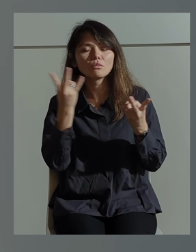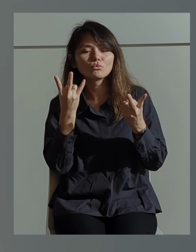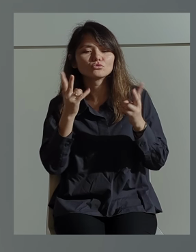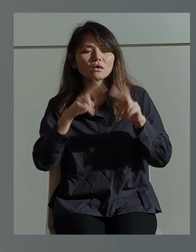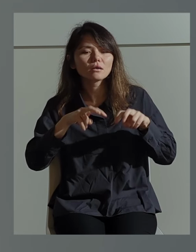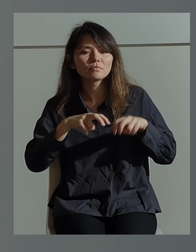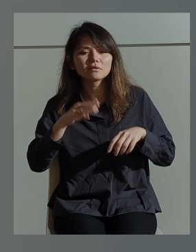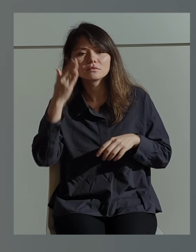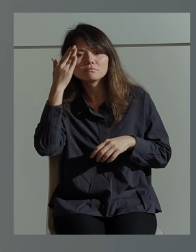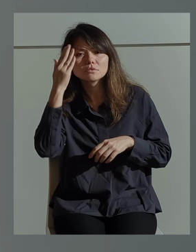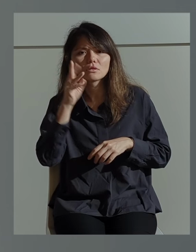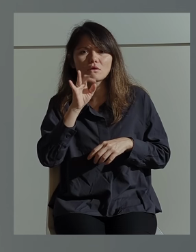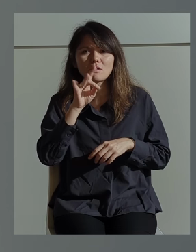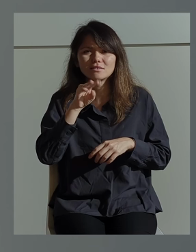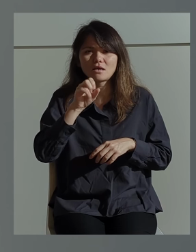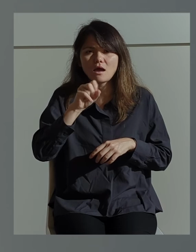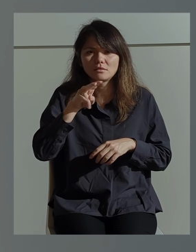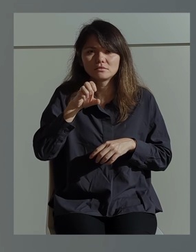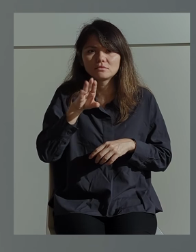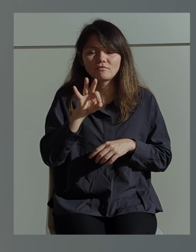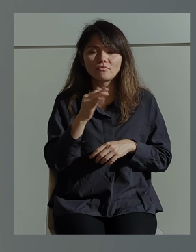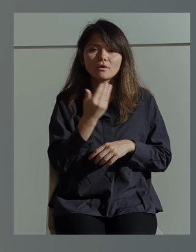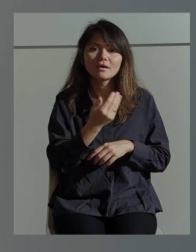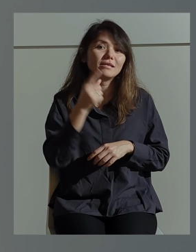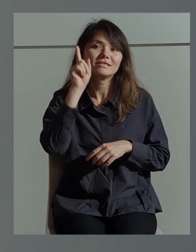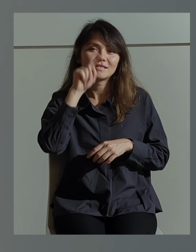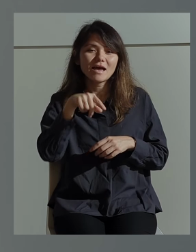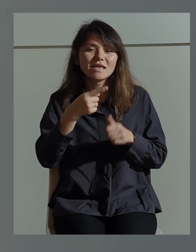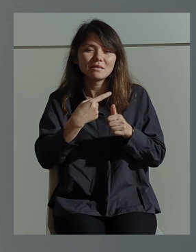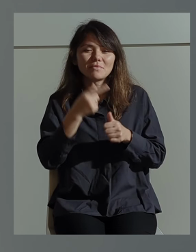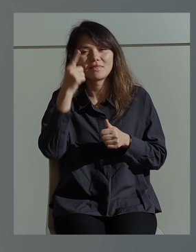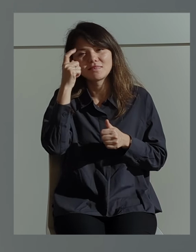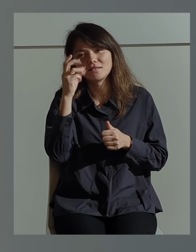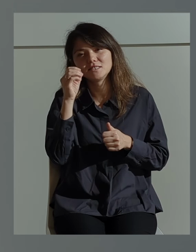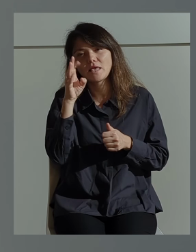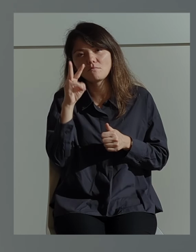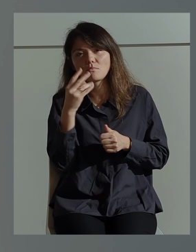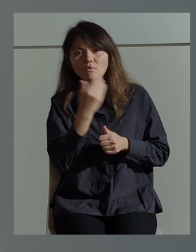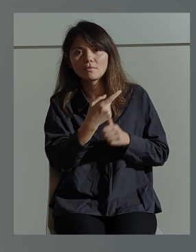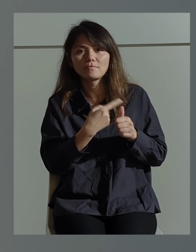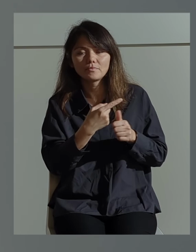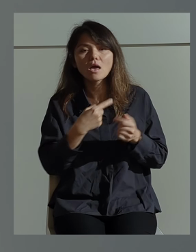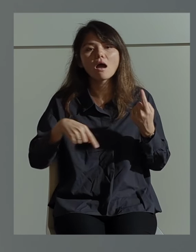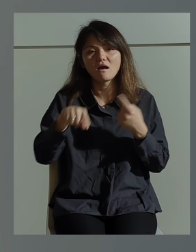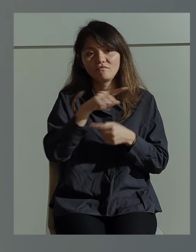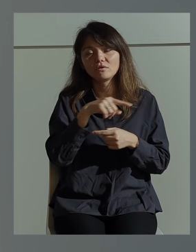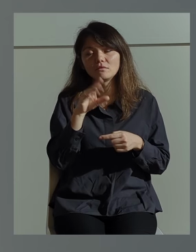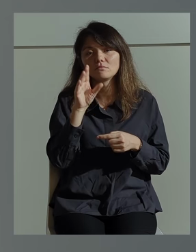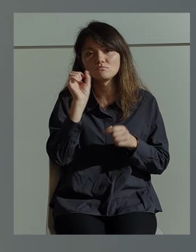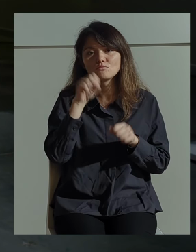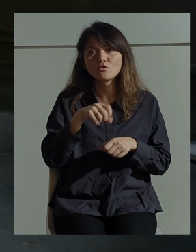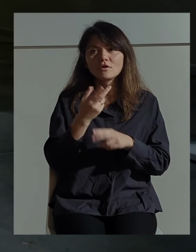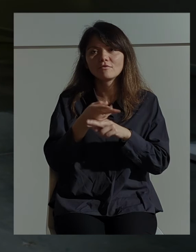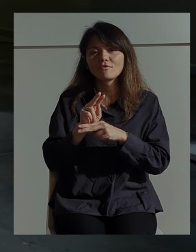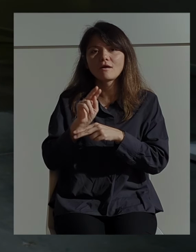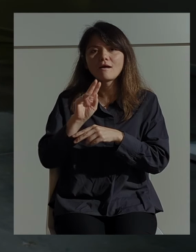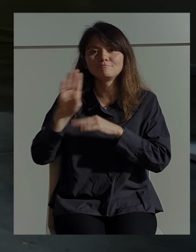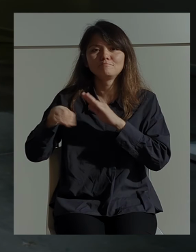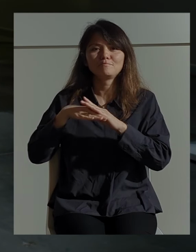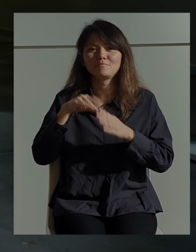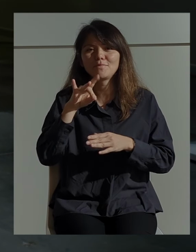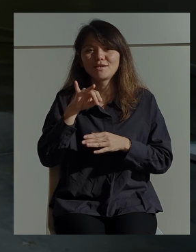смысл конст потому что знаете имя Демона то в конце концов вы можете его приручить